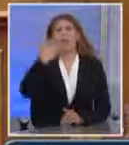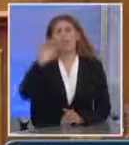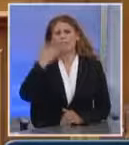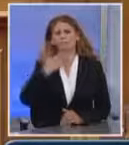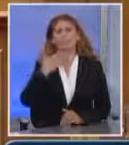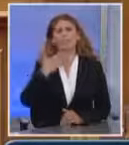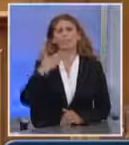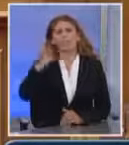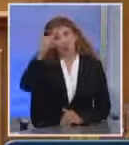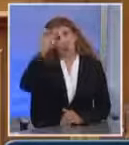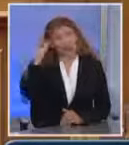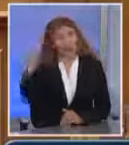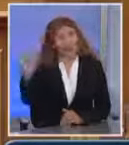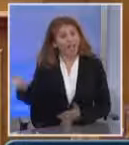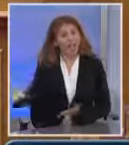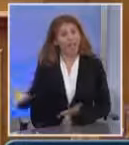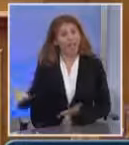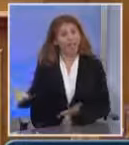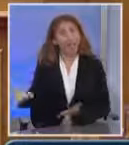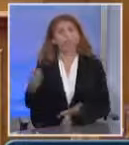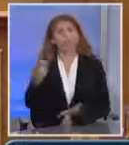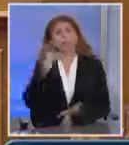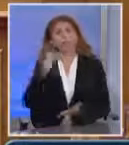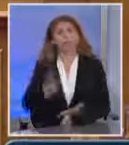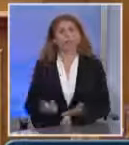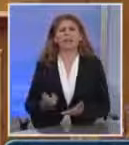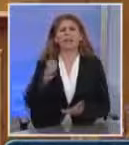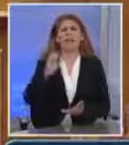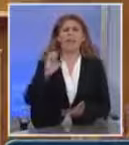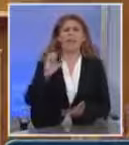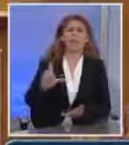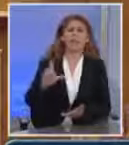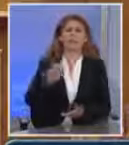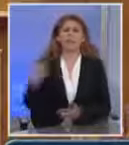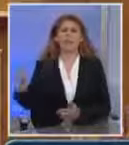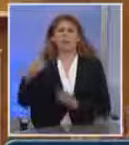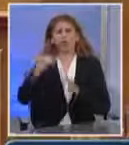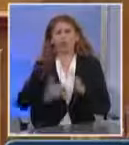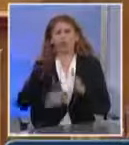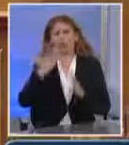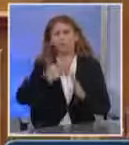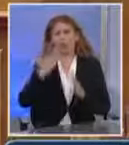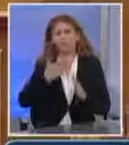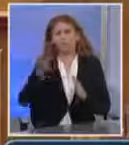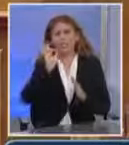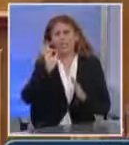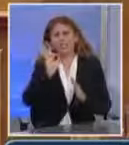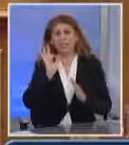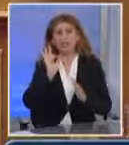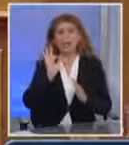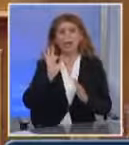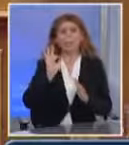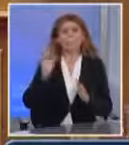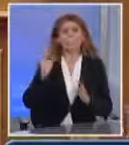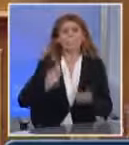της Τουρκίας ακόμη, των Φιλιππίνων, του Ελ Σαλβαδόρ, της Νότιας Αφρικής, της Βραζιλίας, του